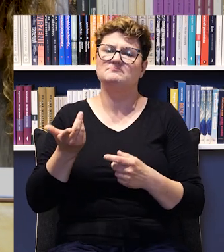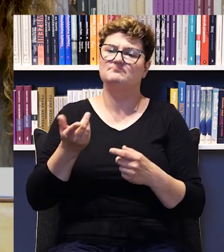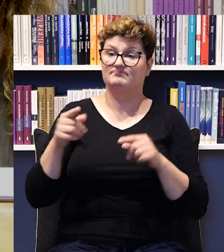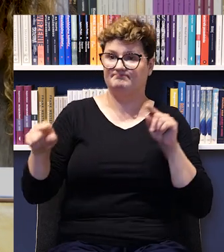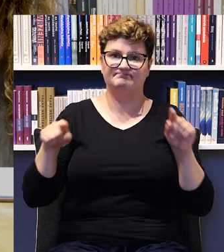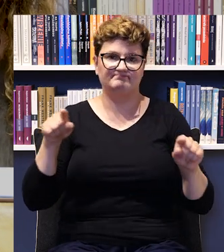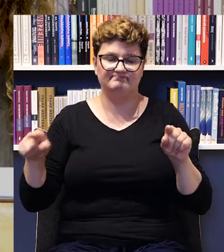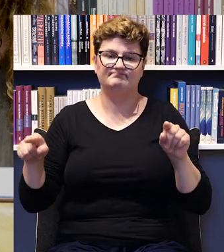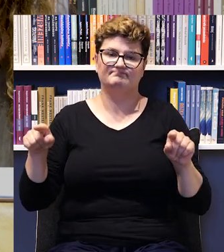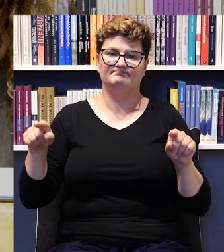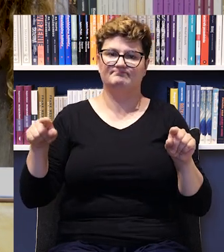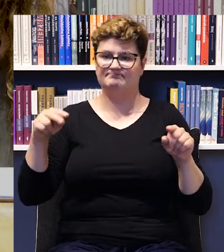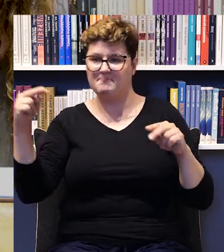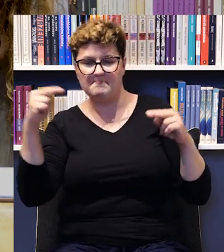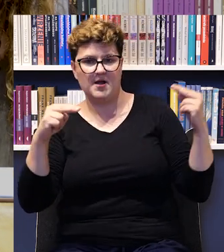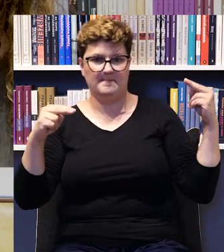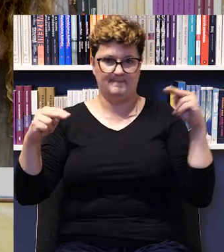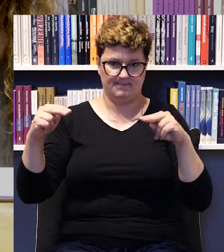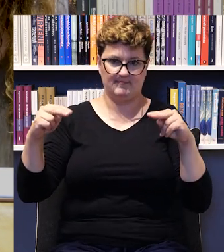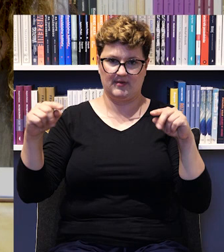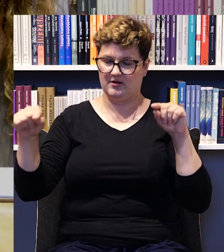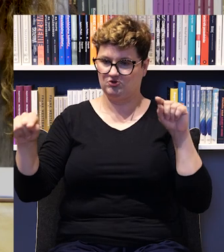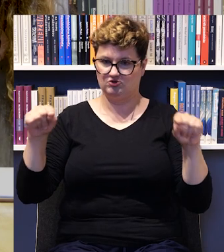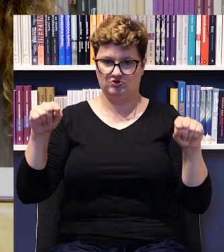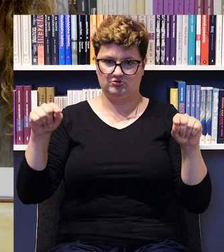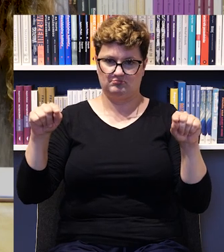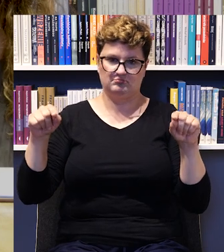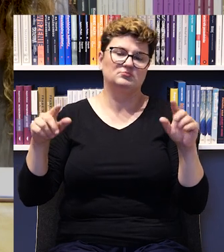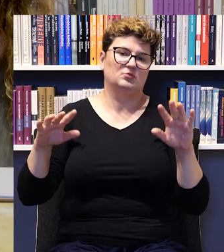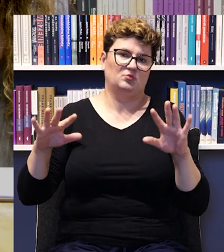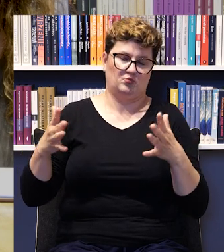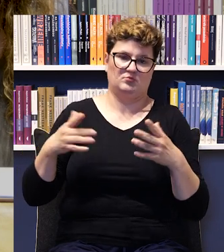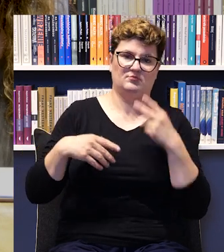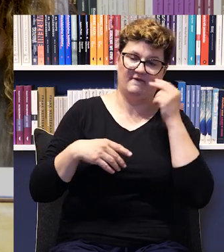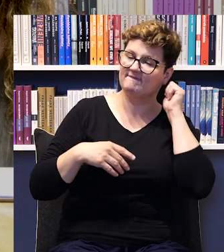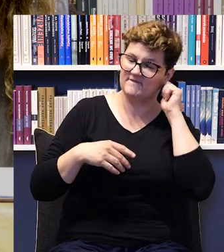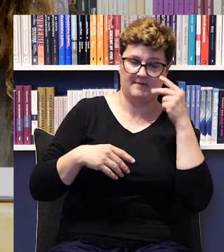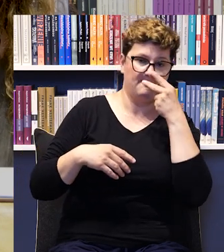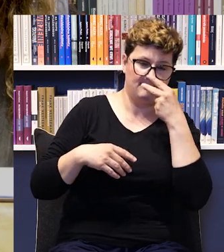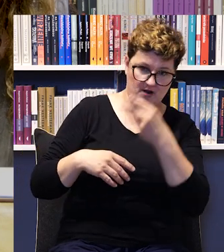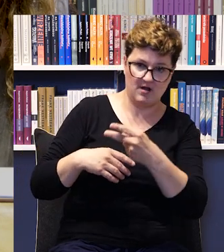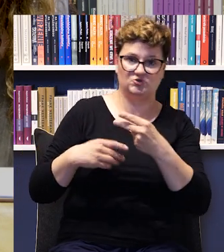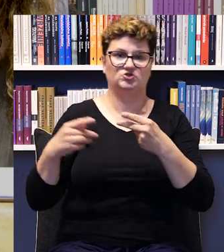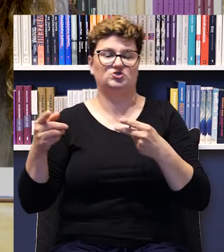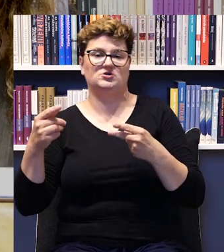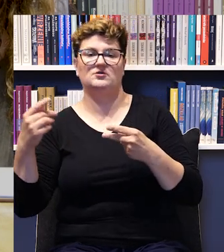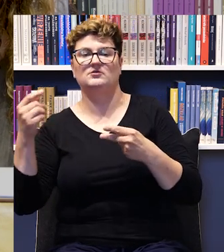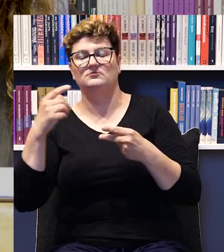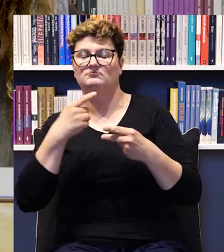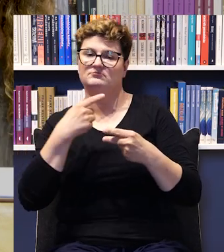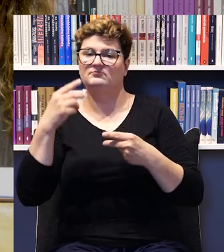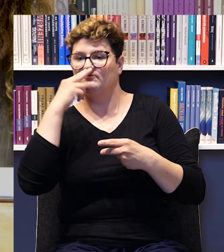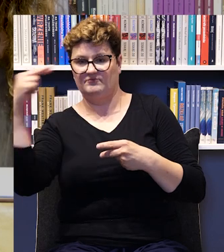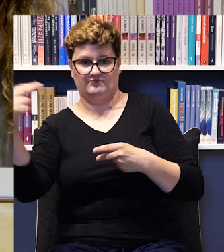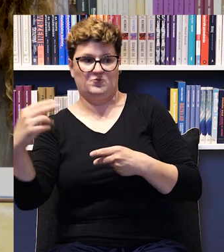dwa spojrzenia, które są, czyli to, jak ona patrzy i to, że jakby jak ona jest